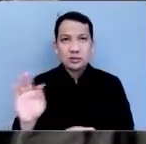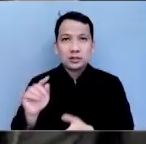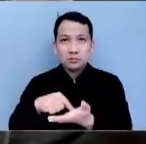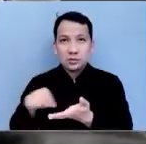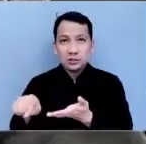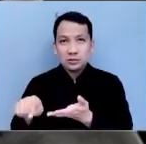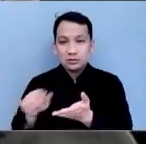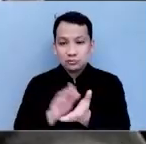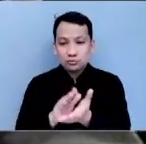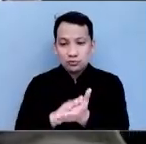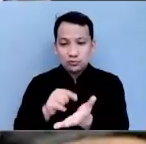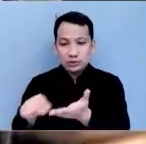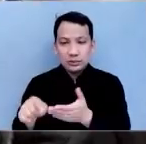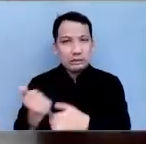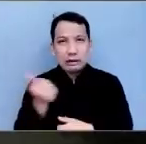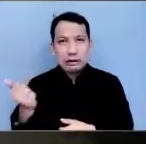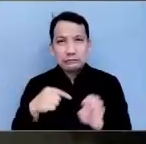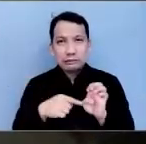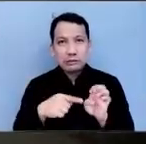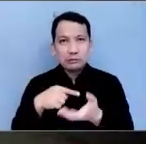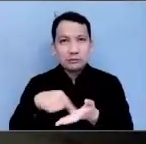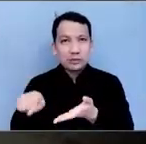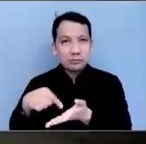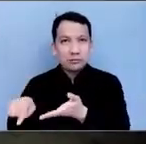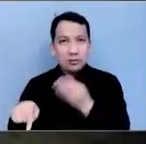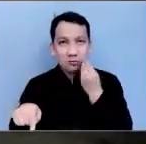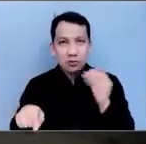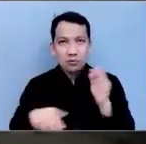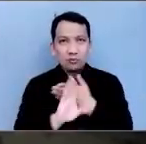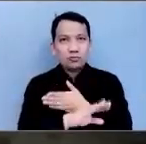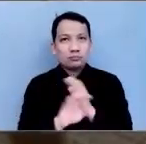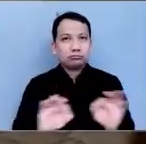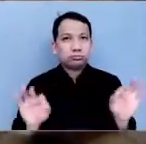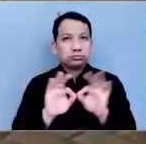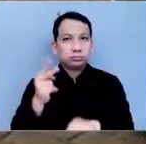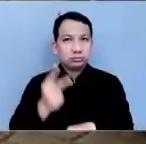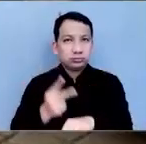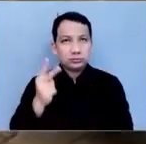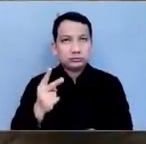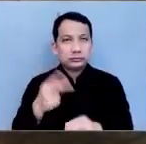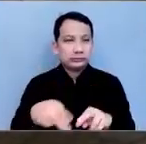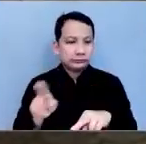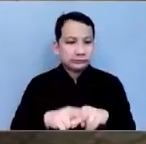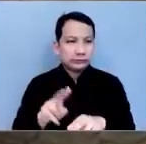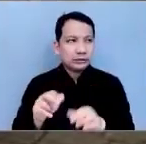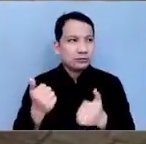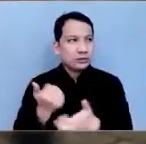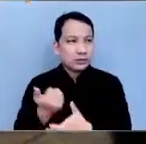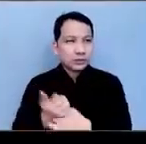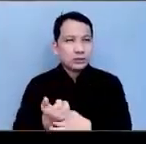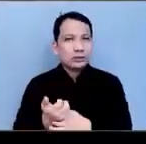binabayaran, kaya other miscellaneous fee, yung pauwi din po, so double-double po yung gastos. Mahirap po kumita ng